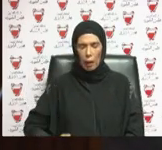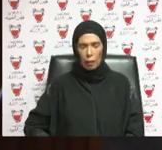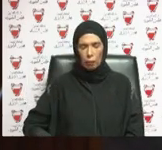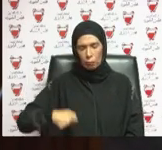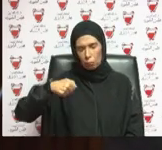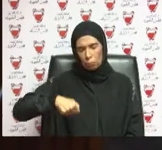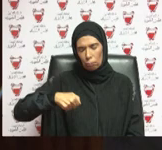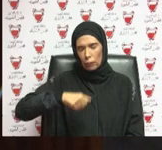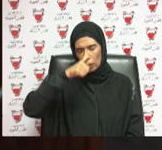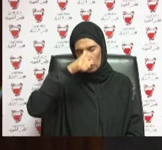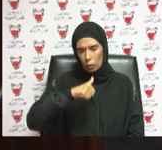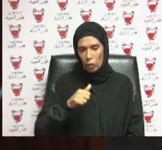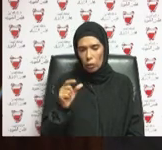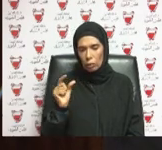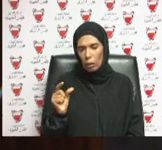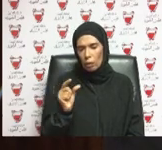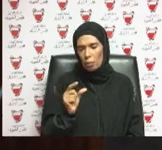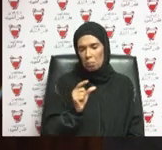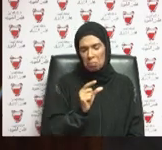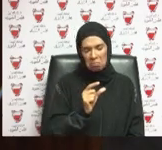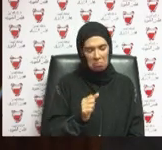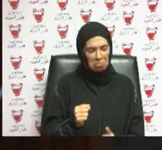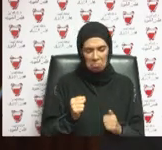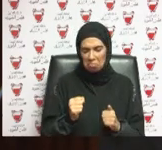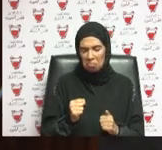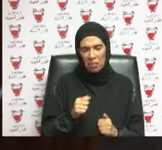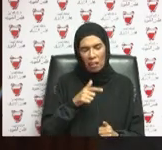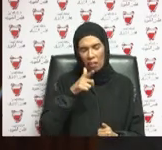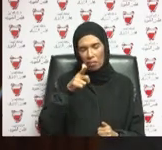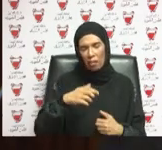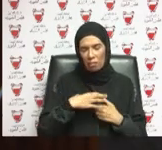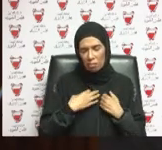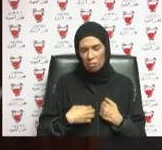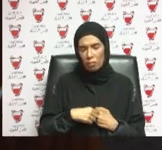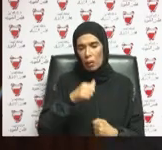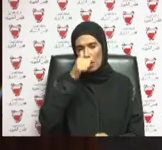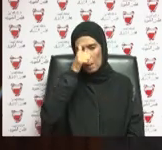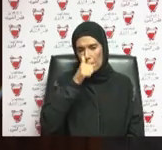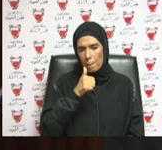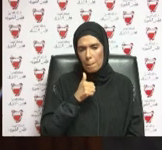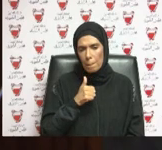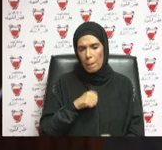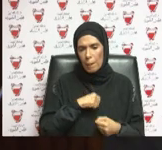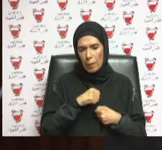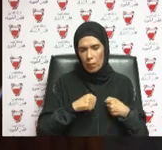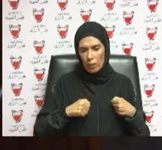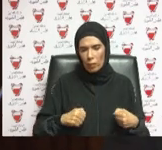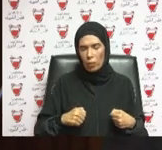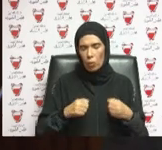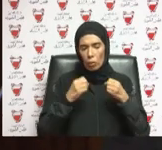وإن الكلمات مهما بلغت لتعجز عن التعبير عن مشاعر الحزن وبالغ الأسى